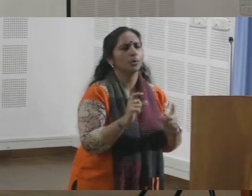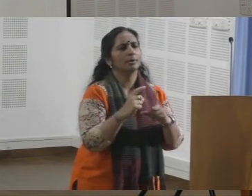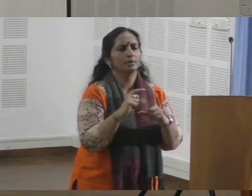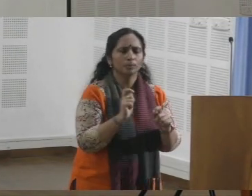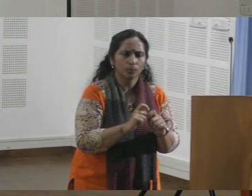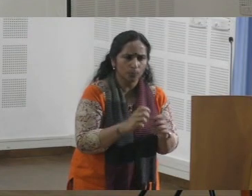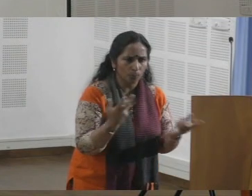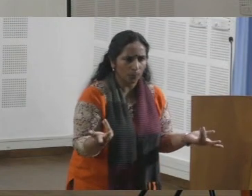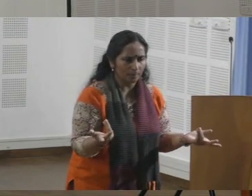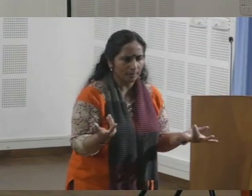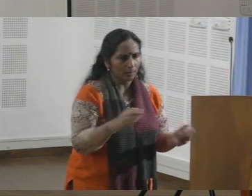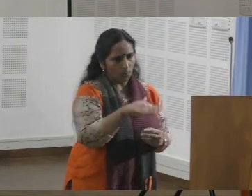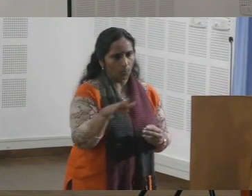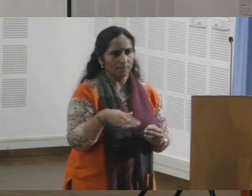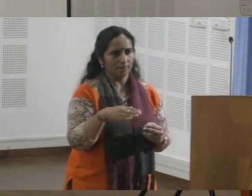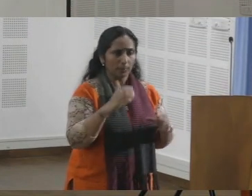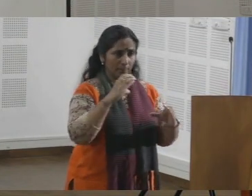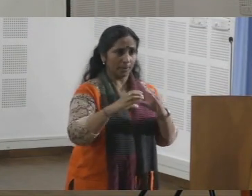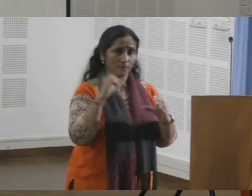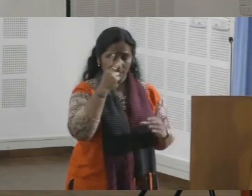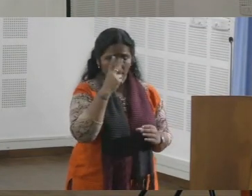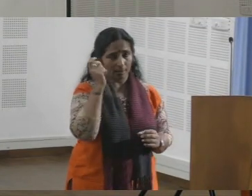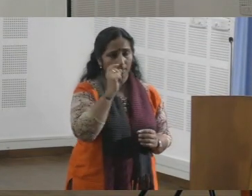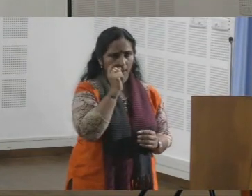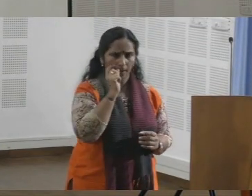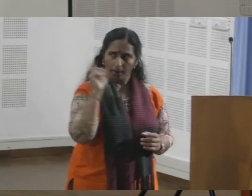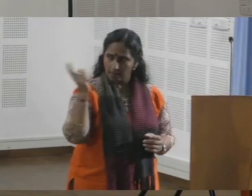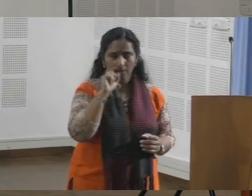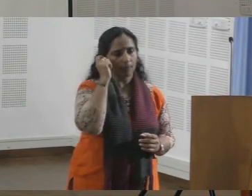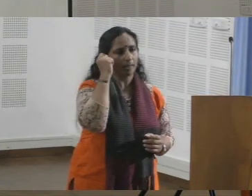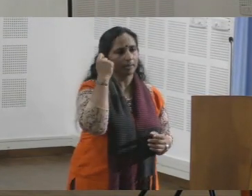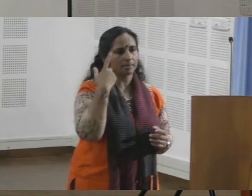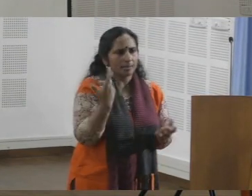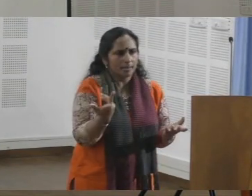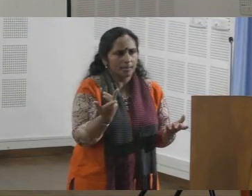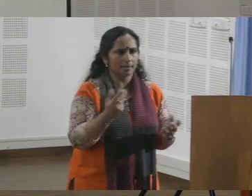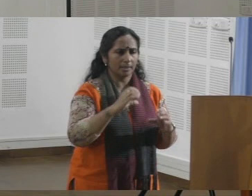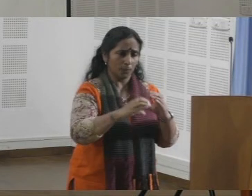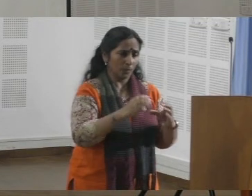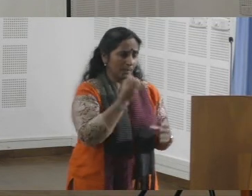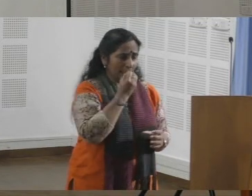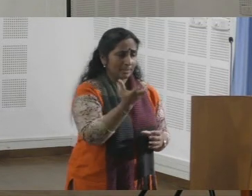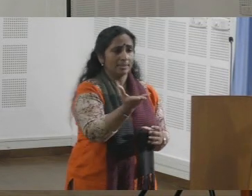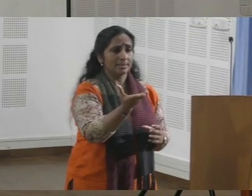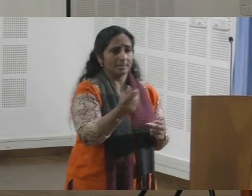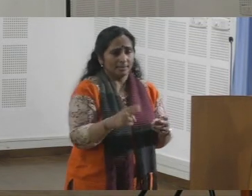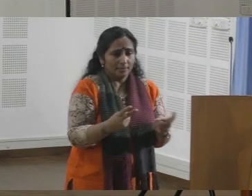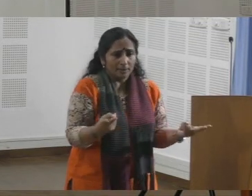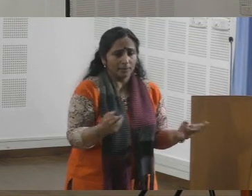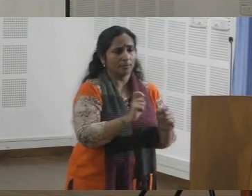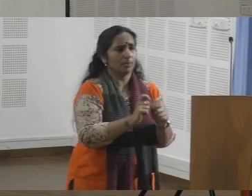കംഫർട്ടബിളാണ്. എനിക്കറിയാം അവന് കമ്മ്യൂണിക്കേറ്റ് ചെയ്യാൻ പറ്റും, അവൻ്റെ ആവശ്യങ്ങൾ പറയാൻ പറ്റും, അവന് എന്തൊക്കെ ആക്ടിവിറ്റീസ് അവിടെ ചെയ്യാനുണ്ട് എന്നുള്ളതൊക്കെ